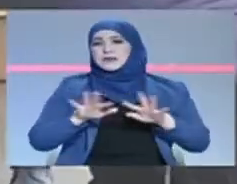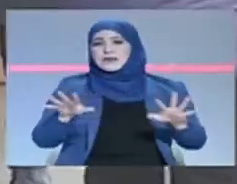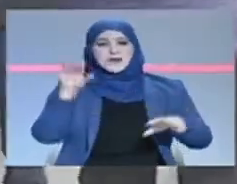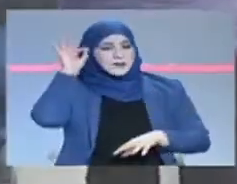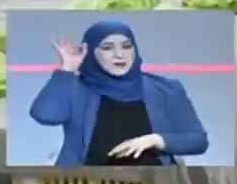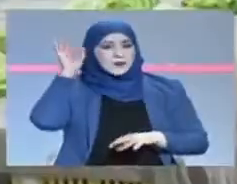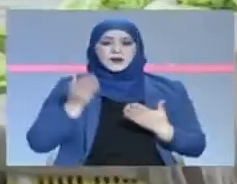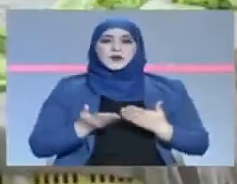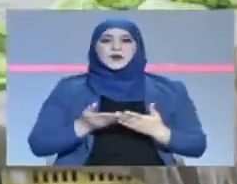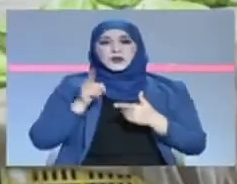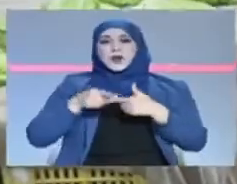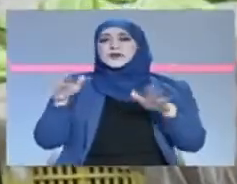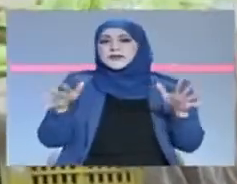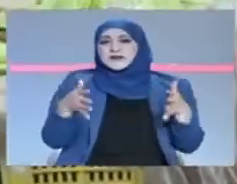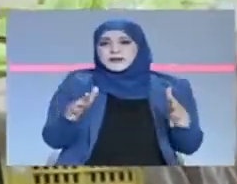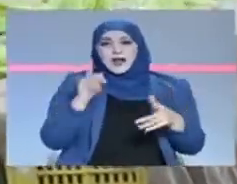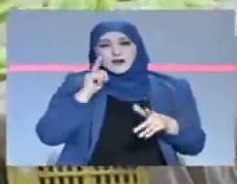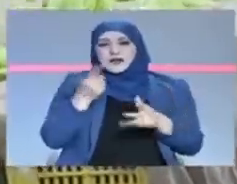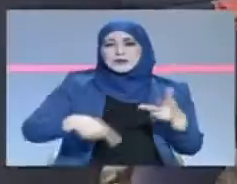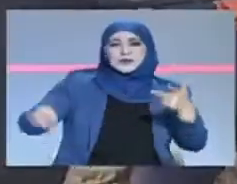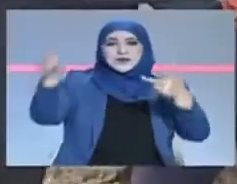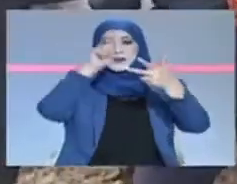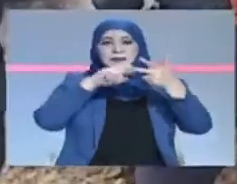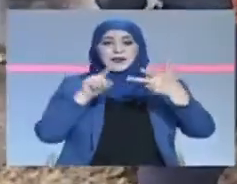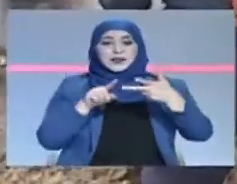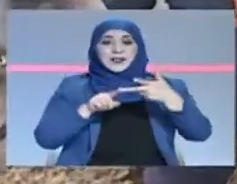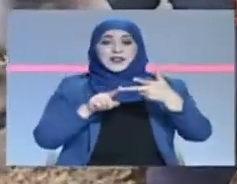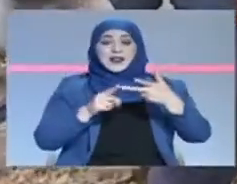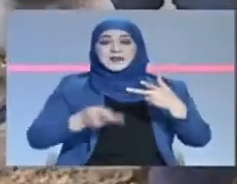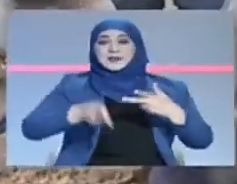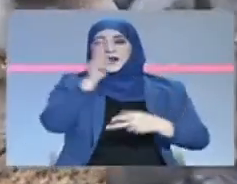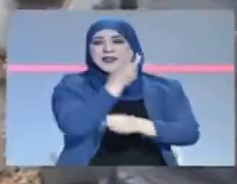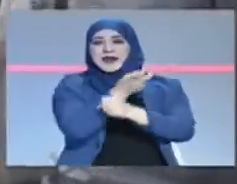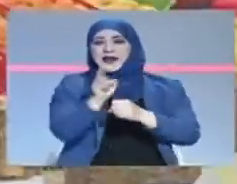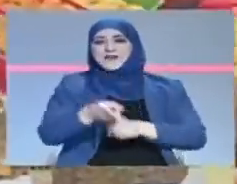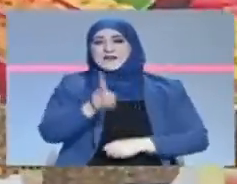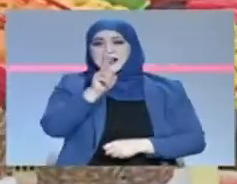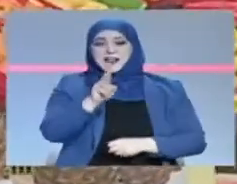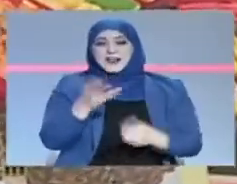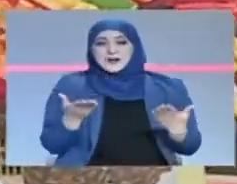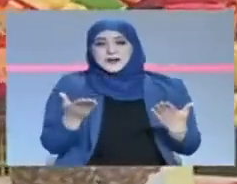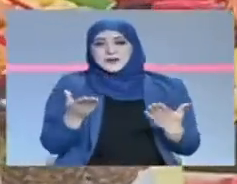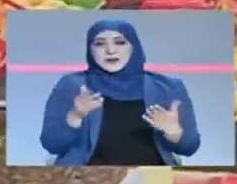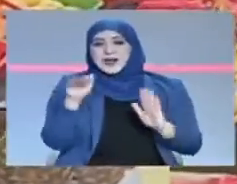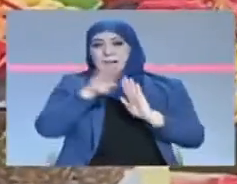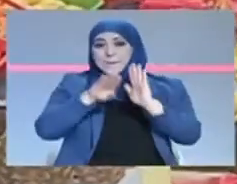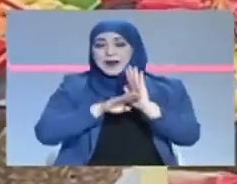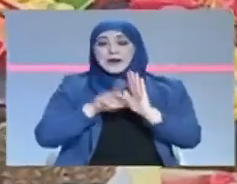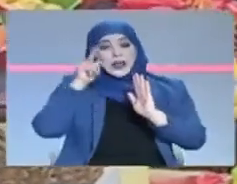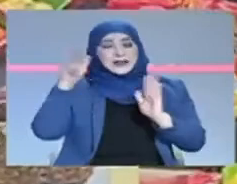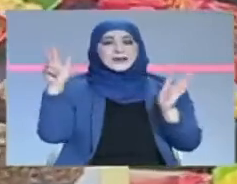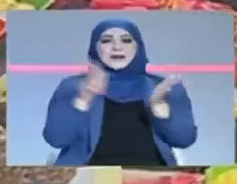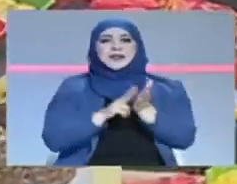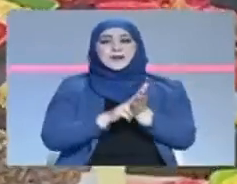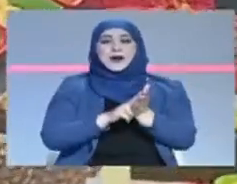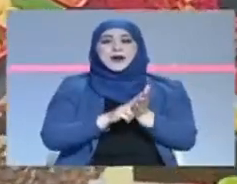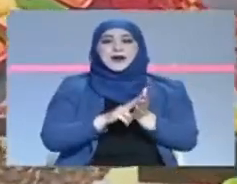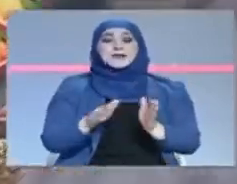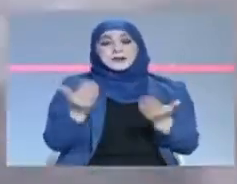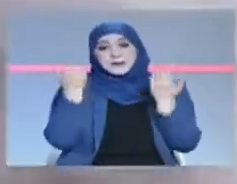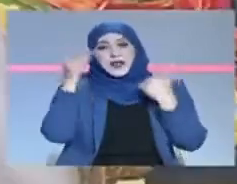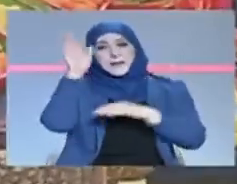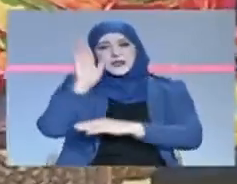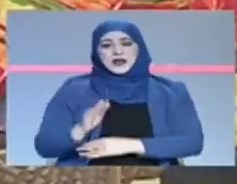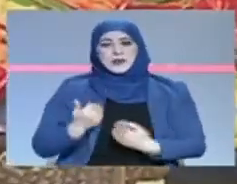كورونا وتخوفات من موجة ثالثة أكثر خطورة. لا للاستهتار والتهاون، نعم